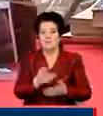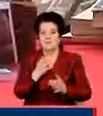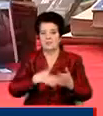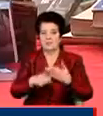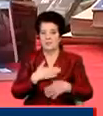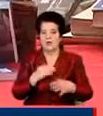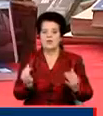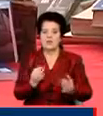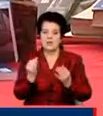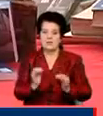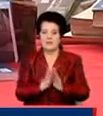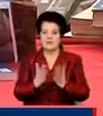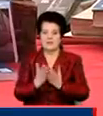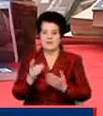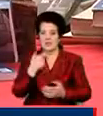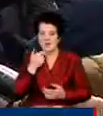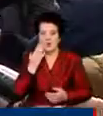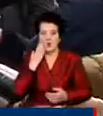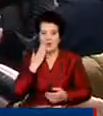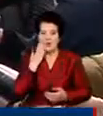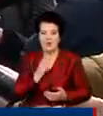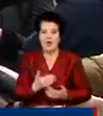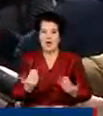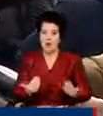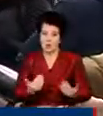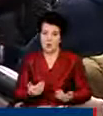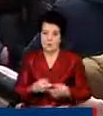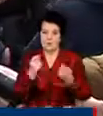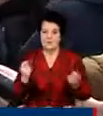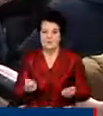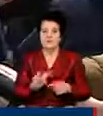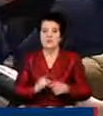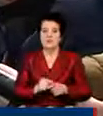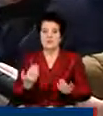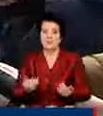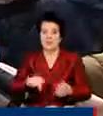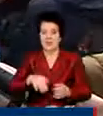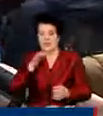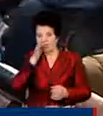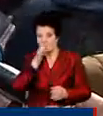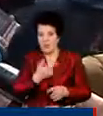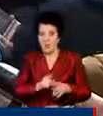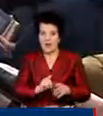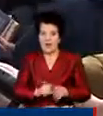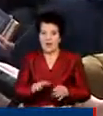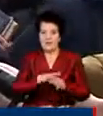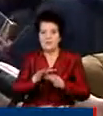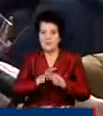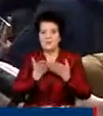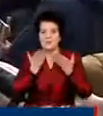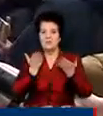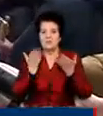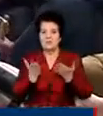lume este interesată de cărțile în limba română. Acum am decis să facem o acțiune pe sfârșit de toamnă la Chișinău, în care să promovăm